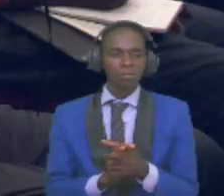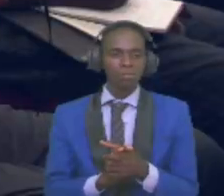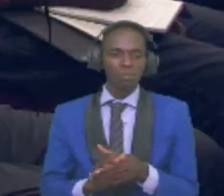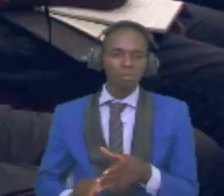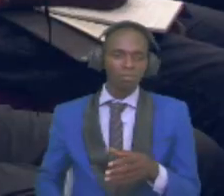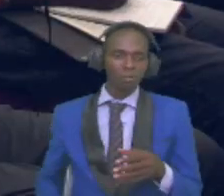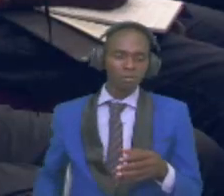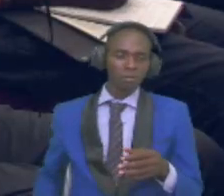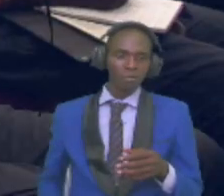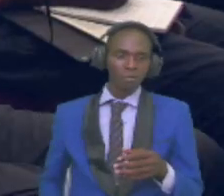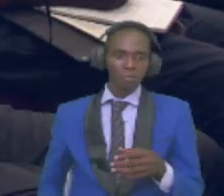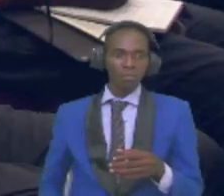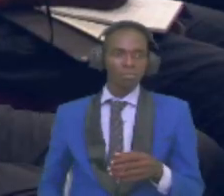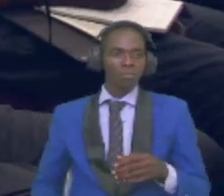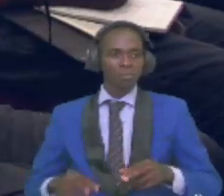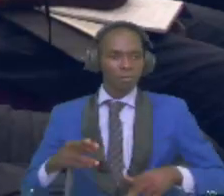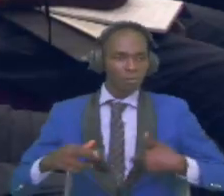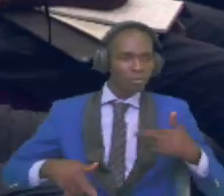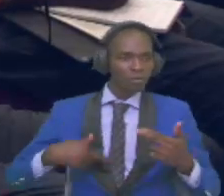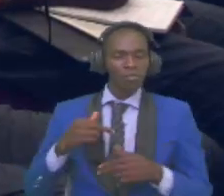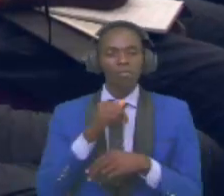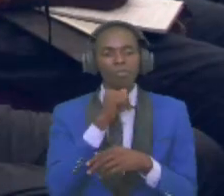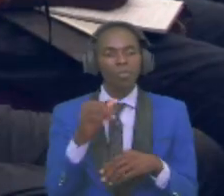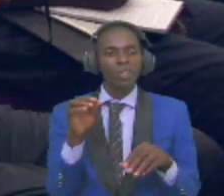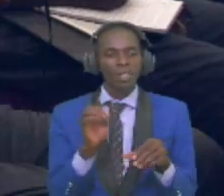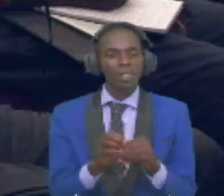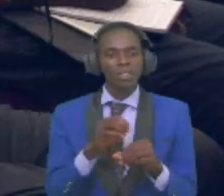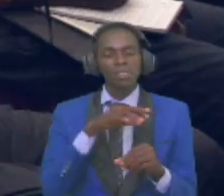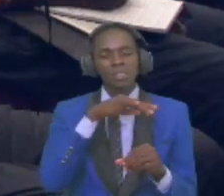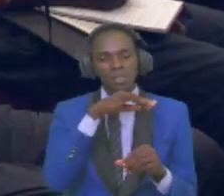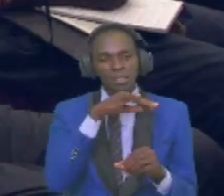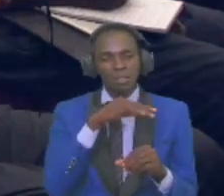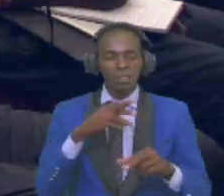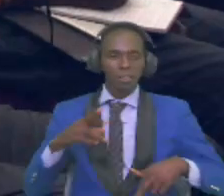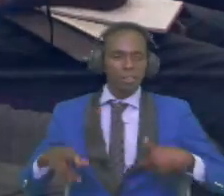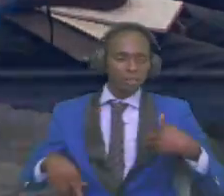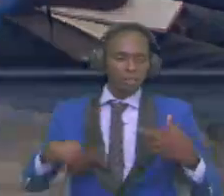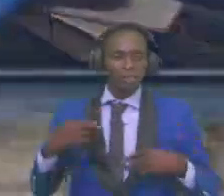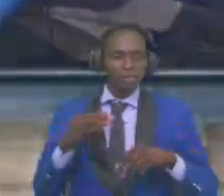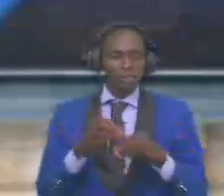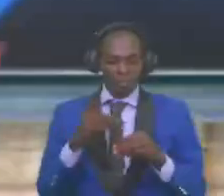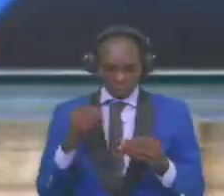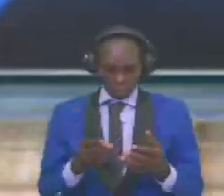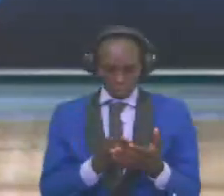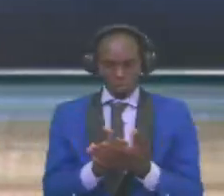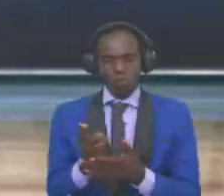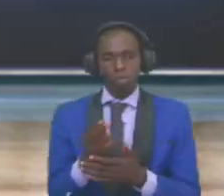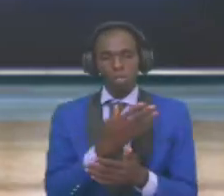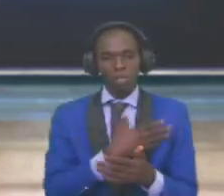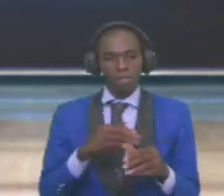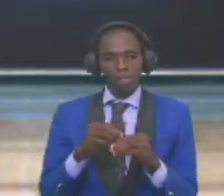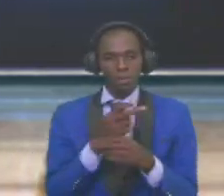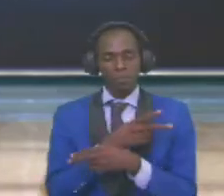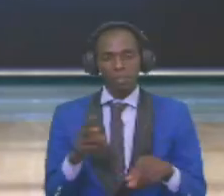elle elle ne se réjouir point de l'injustice mais elle se réduit de la ville